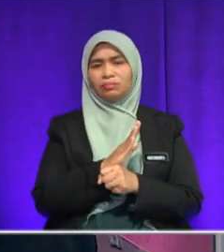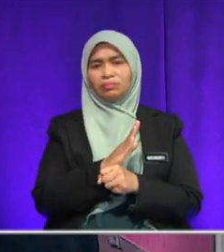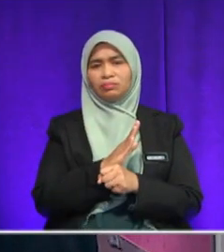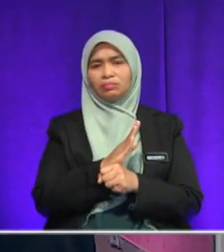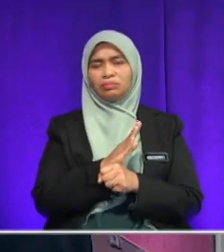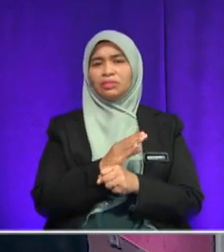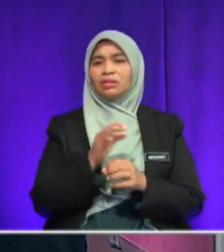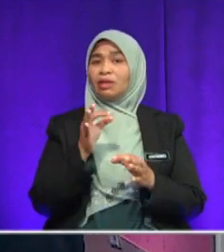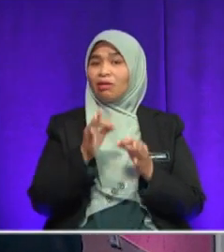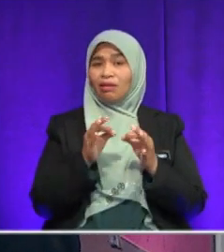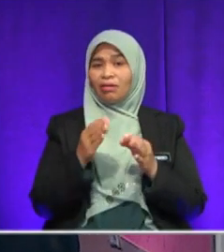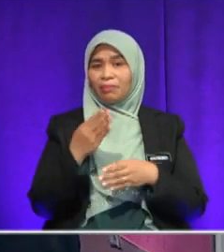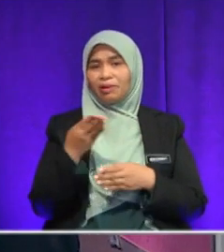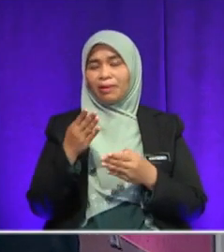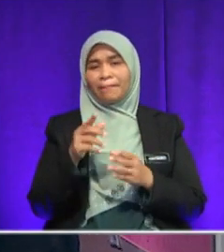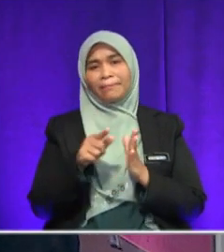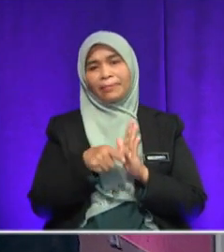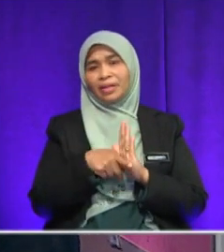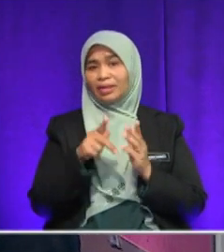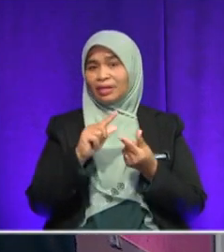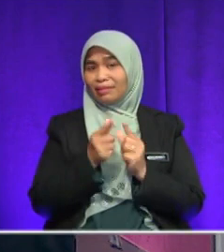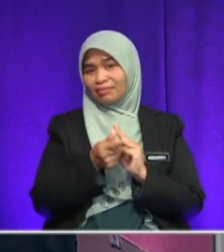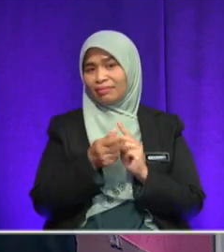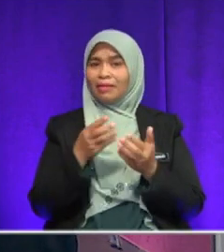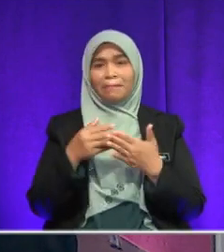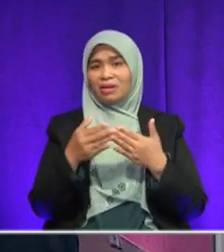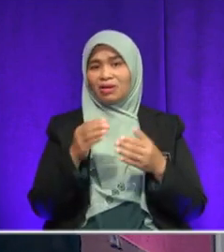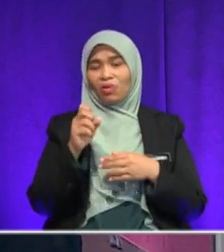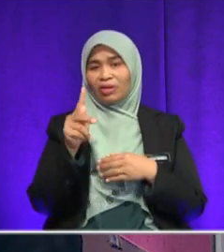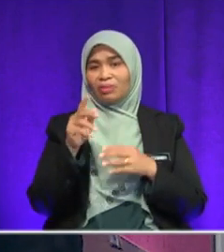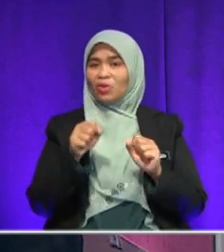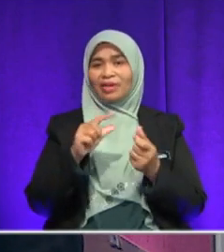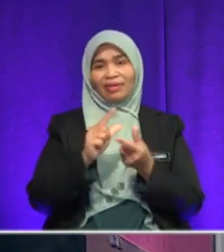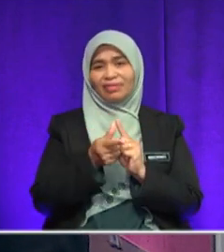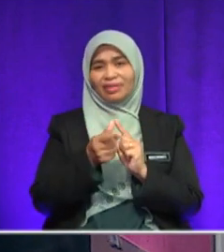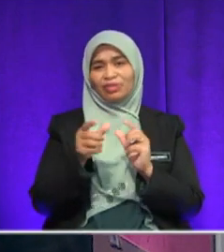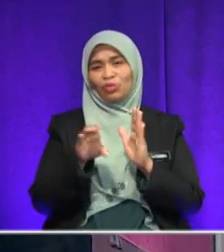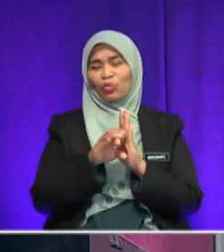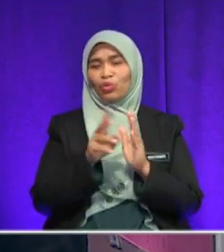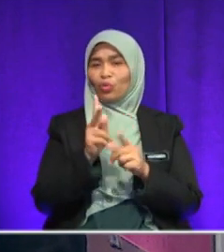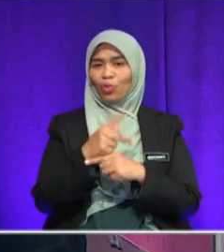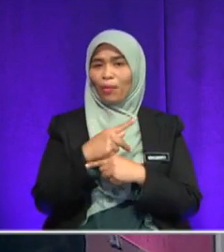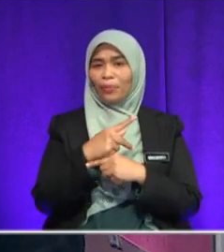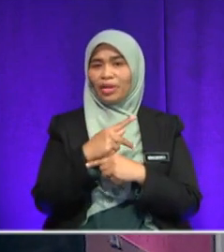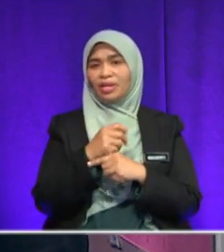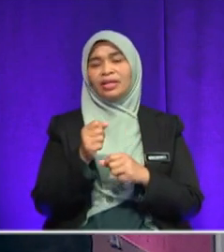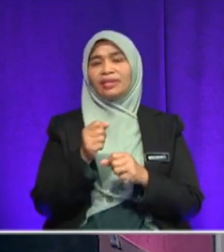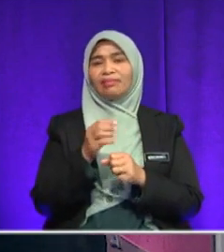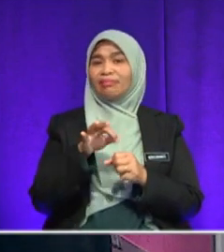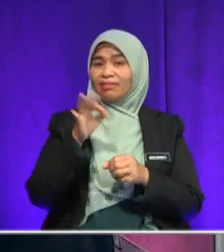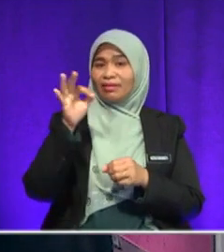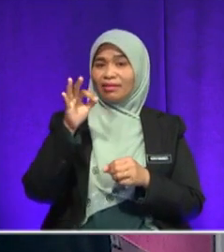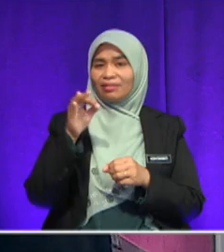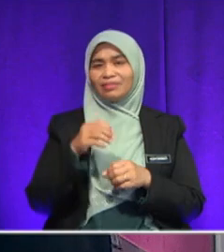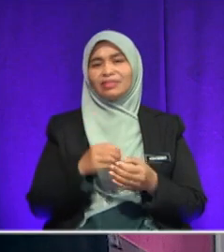pengganti, kopi boleh digantikan dengan teh sebab mempunyai fungsi yang hampir sama. Tetapi barang penggenap perlu kita